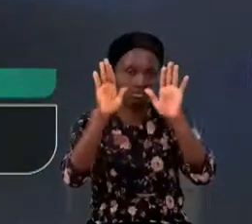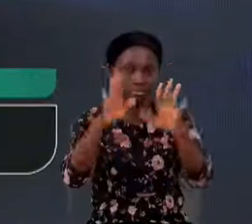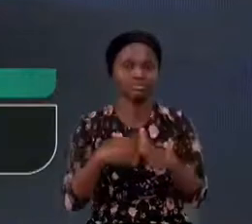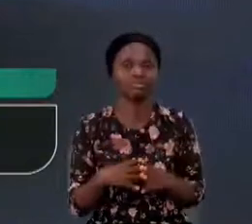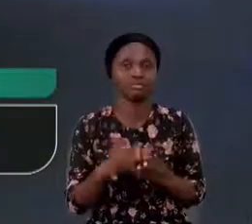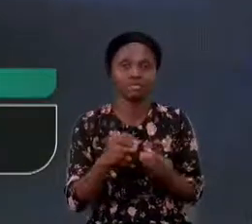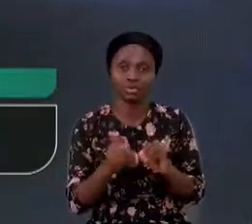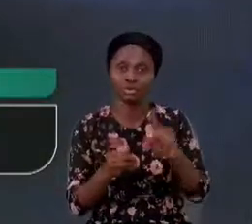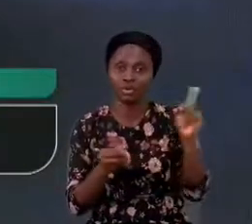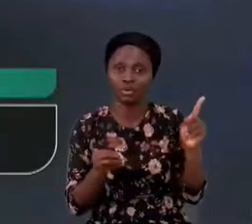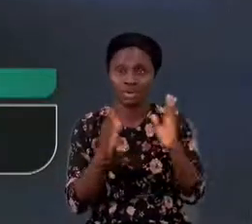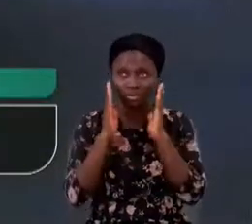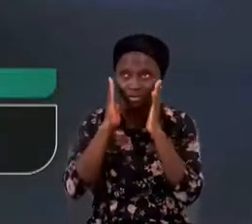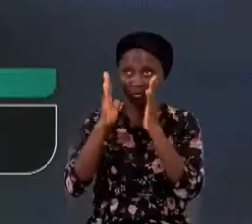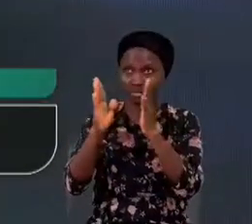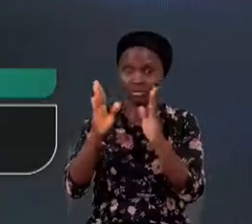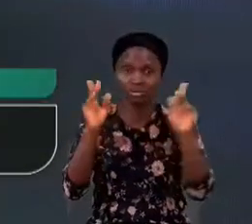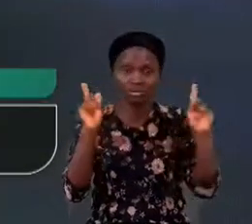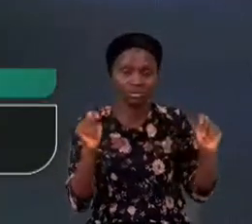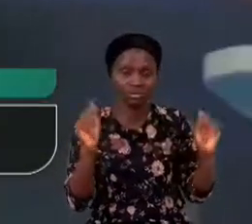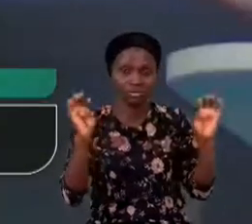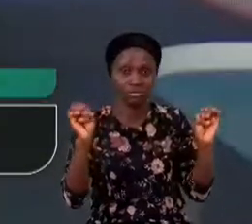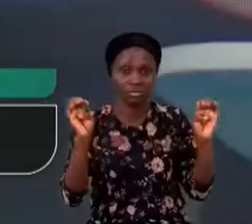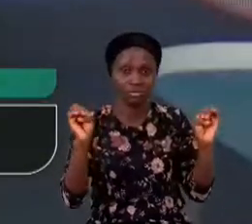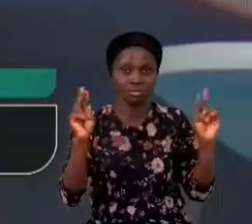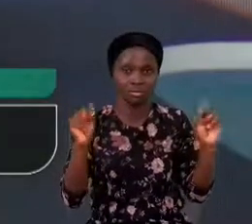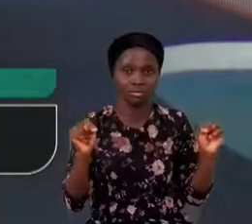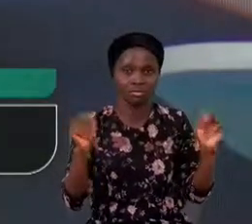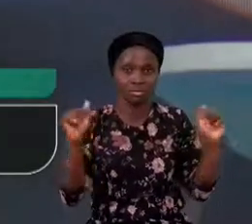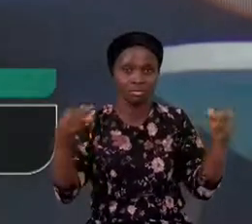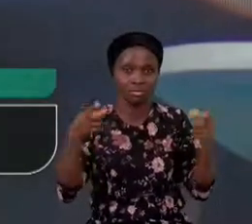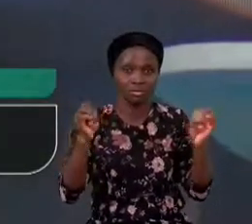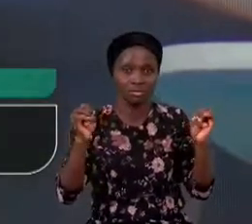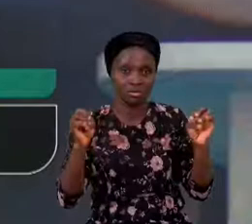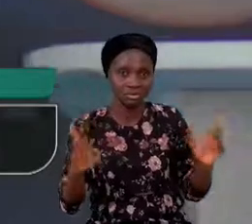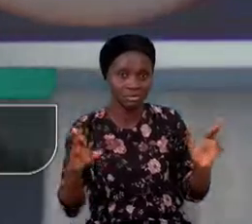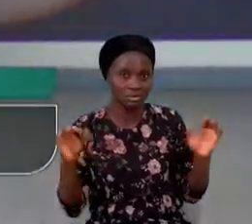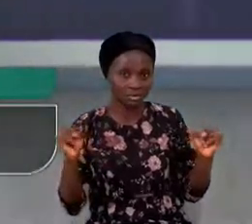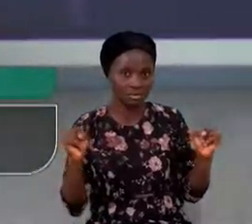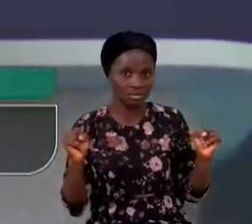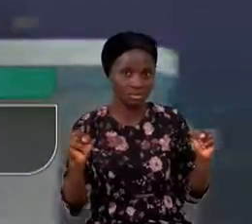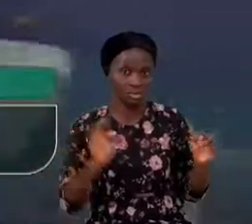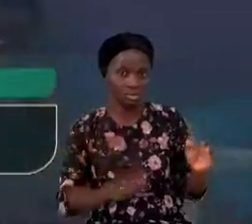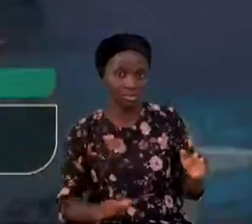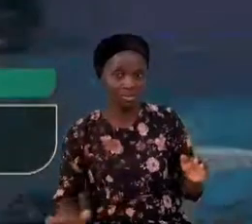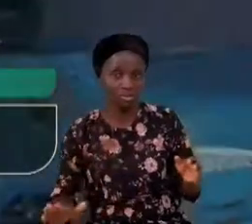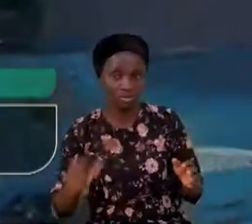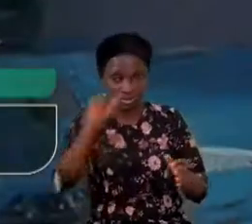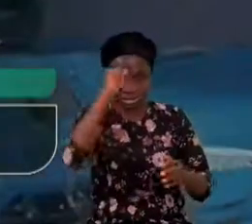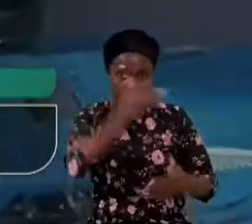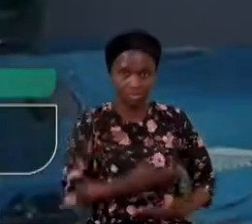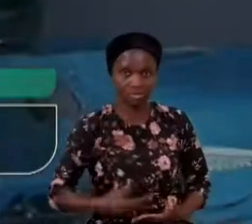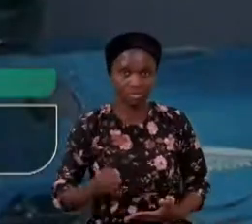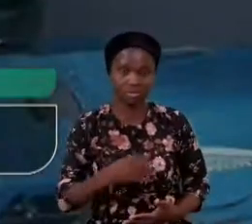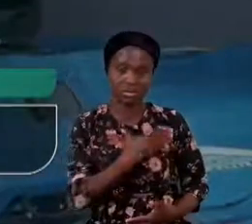filles, si nous voulons faire quoi que ce soit, si nous voulons nous engager dans la course de la